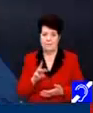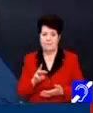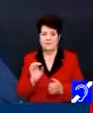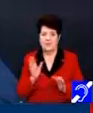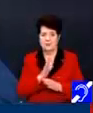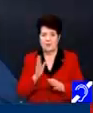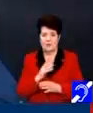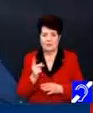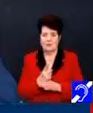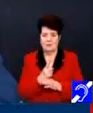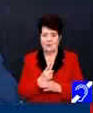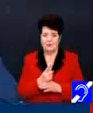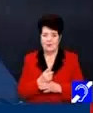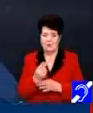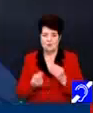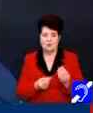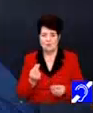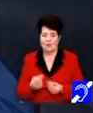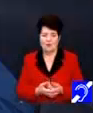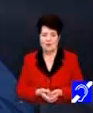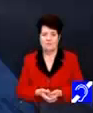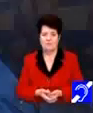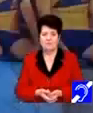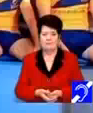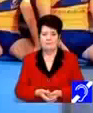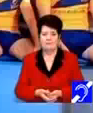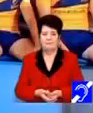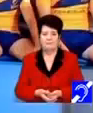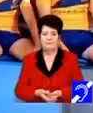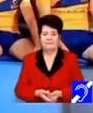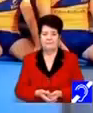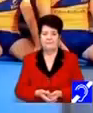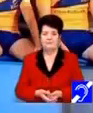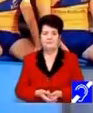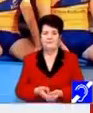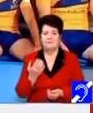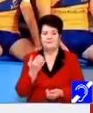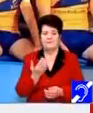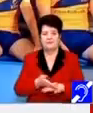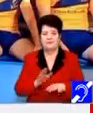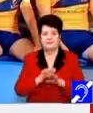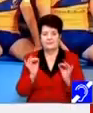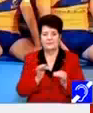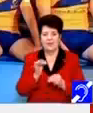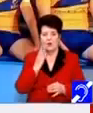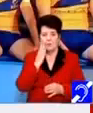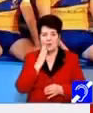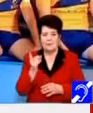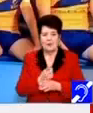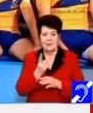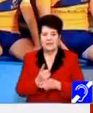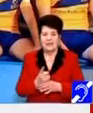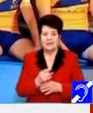soarta din primul joc care l-am avut cu Dinamo. Lovitură grea pentru rugby-ul românesc. Pentru prima dată